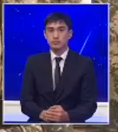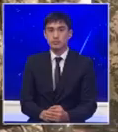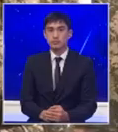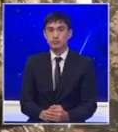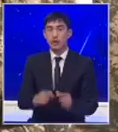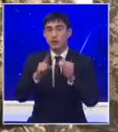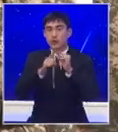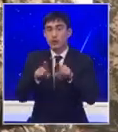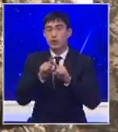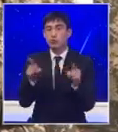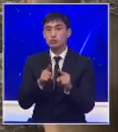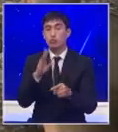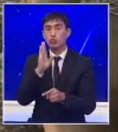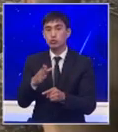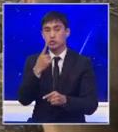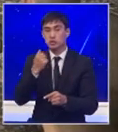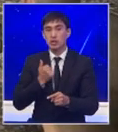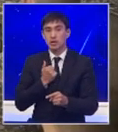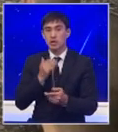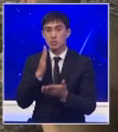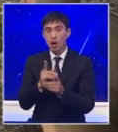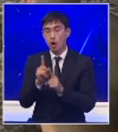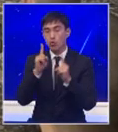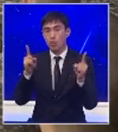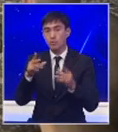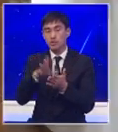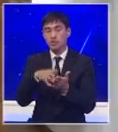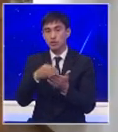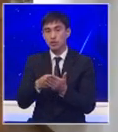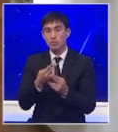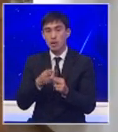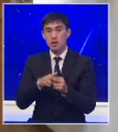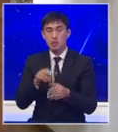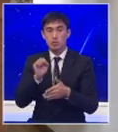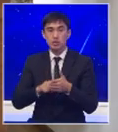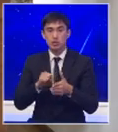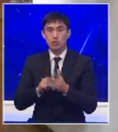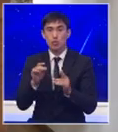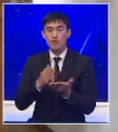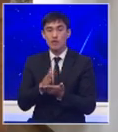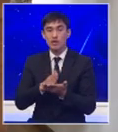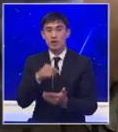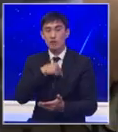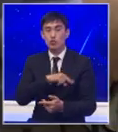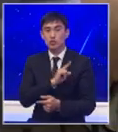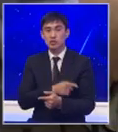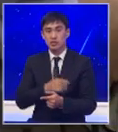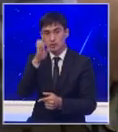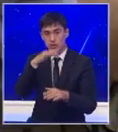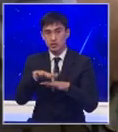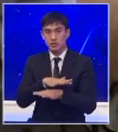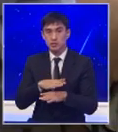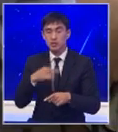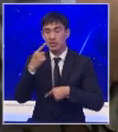слова напутствия для будущих солдат имеют огромное значение по этой причине у ветеран вооруженных сил страны